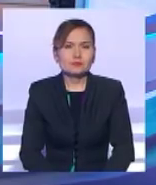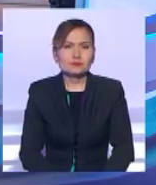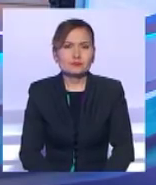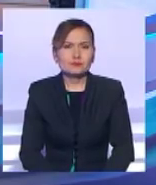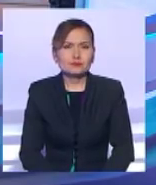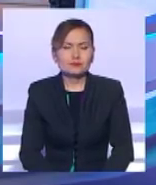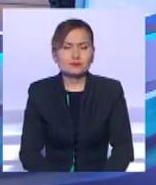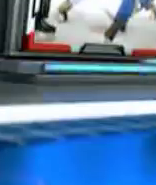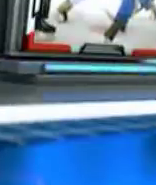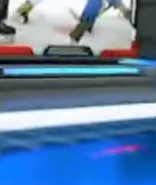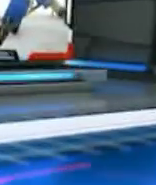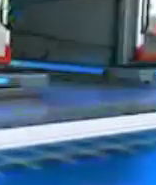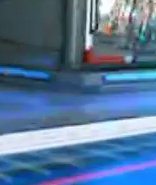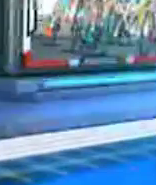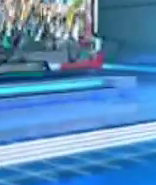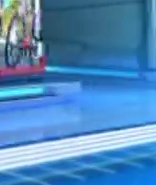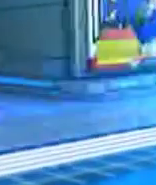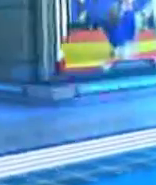сәттен кейін.